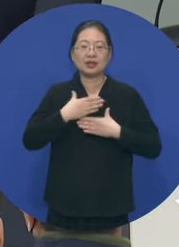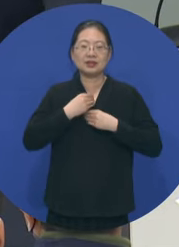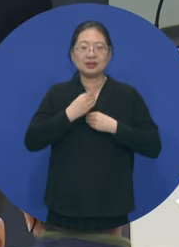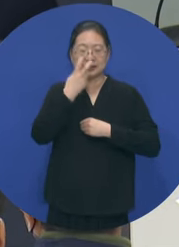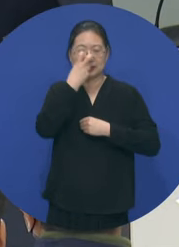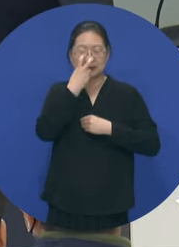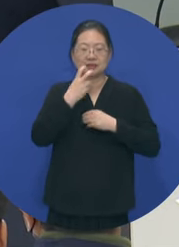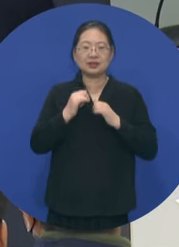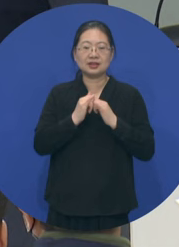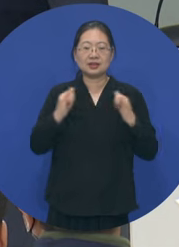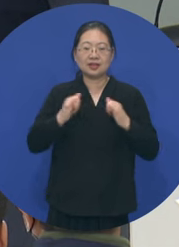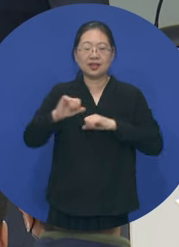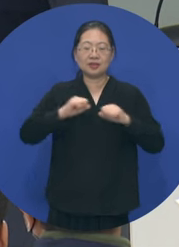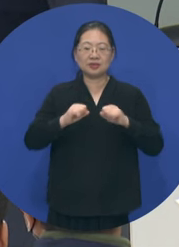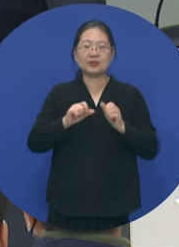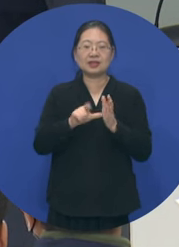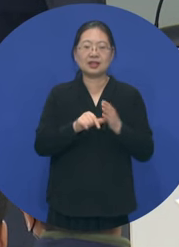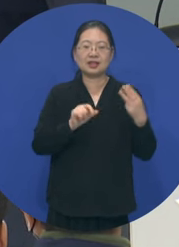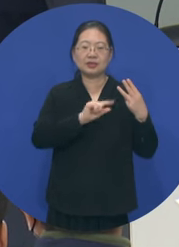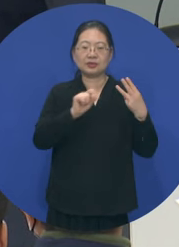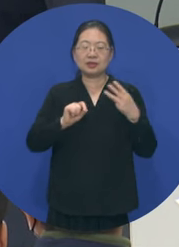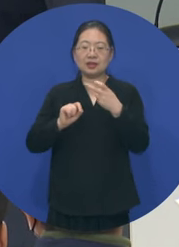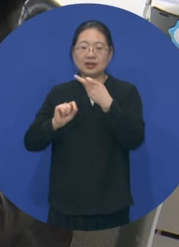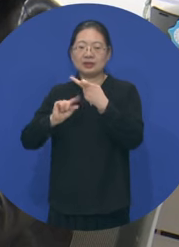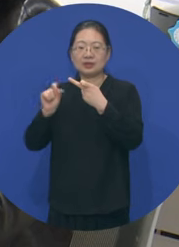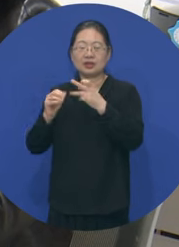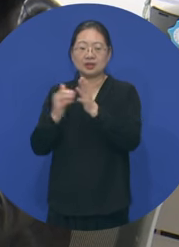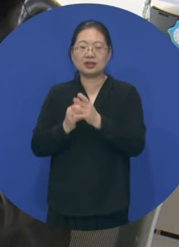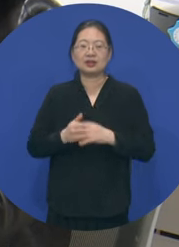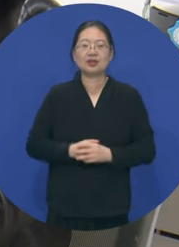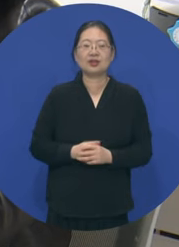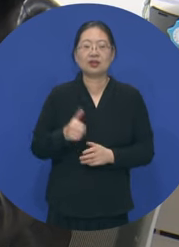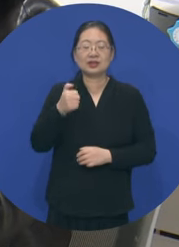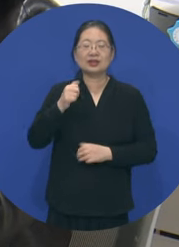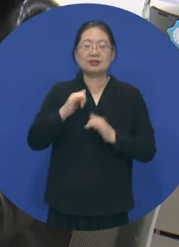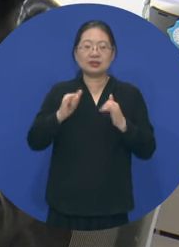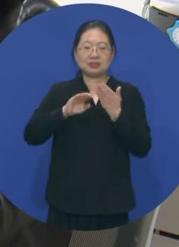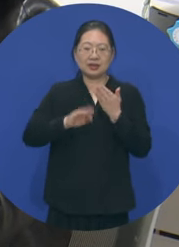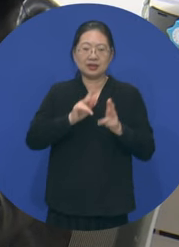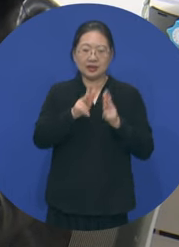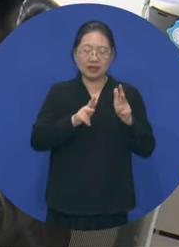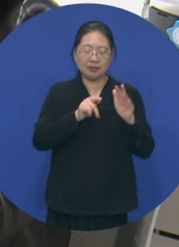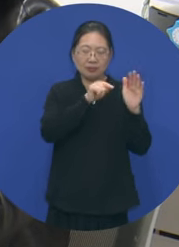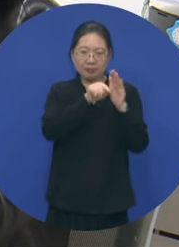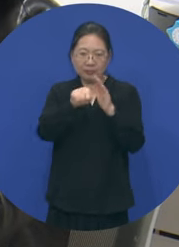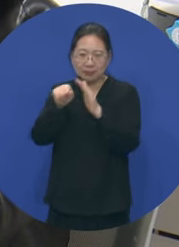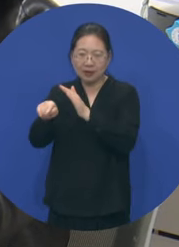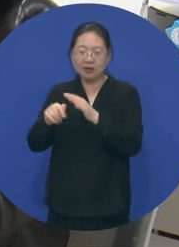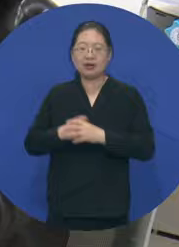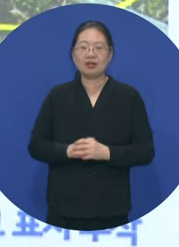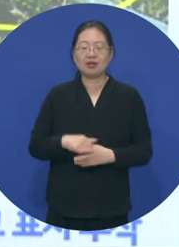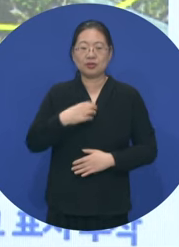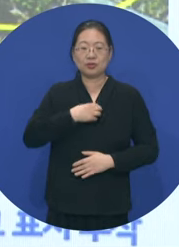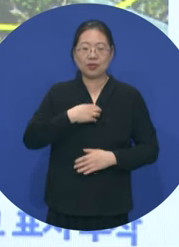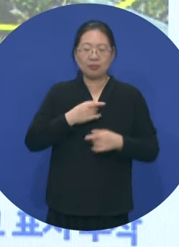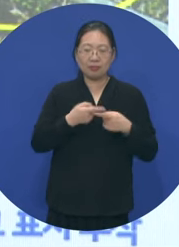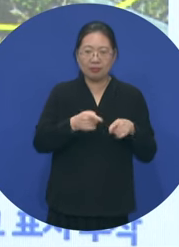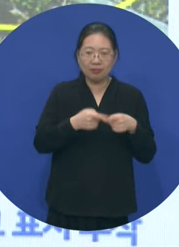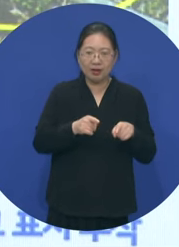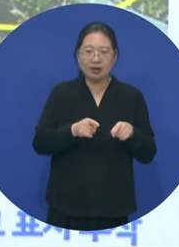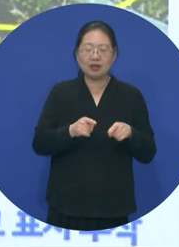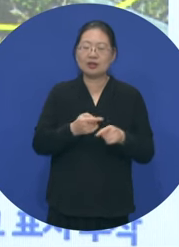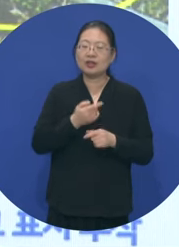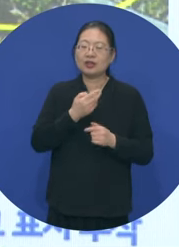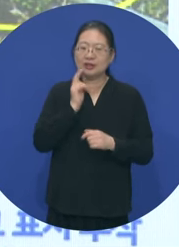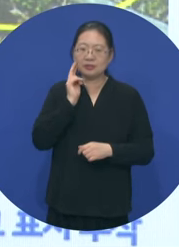노동안전 미는 활동 기간인 3월부터 12월까지 50인미만 사업 현장을 순회 점검하며 위험성 평가와